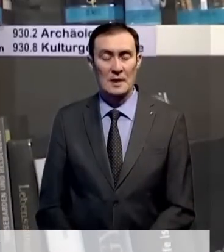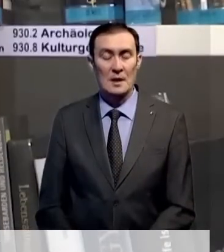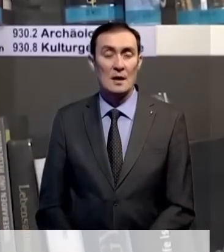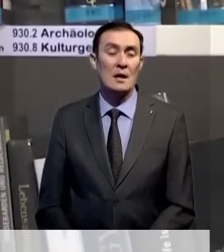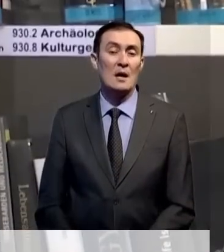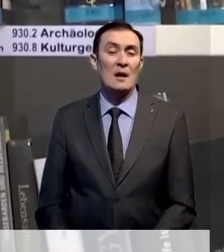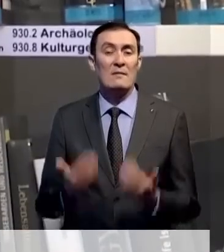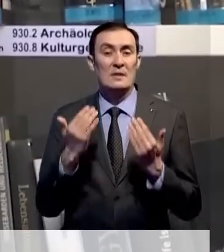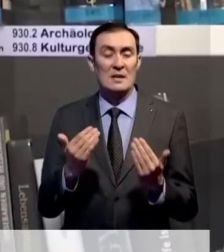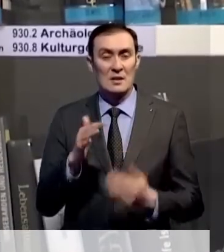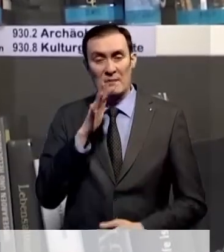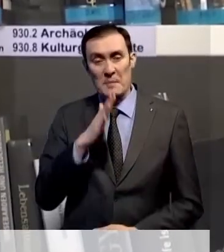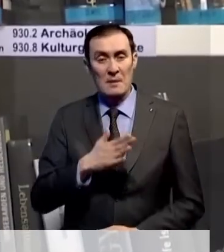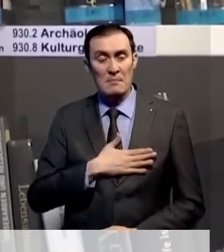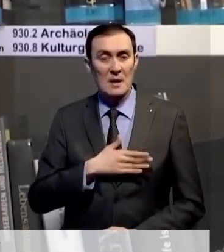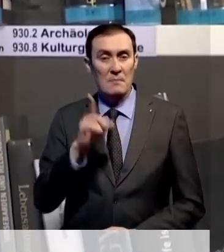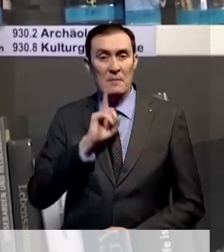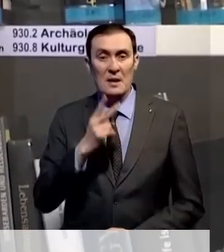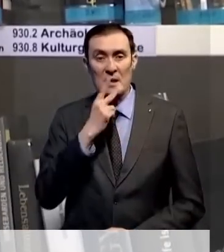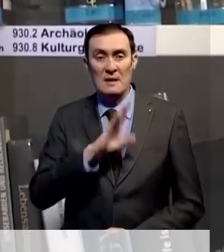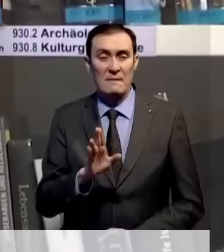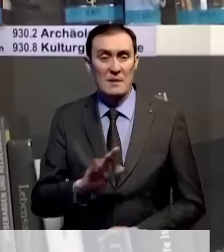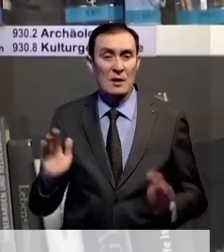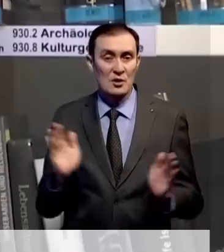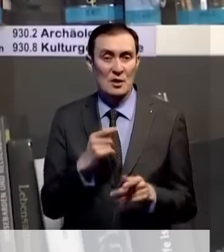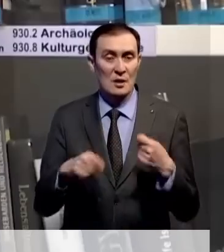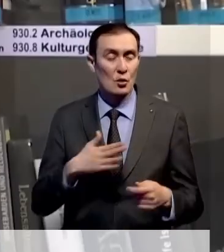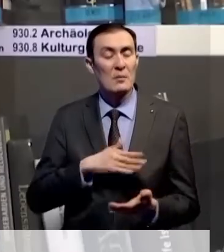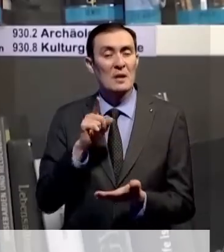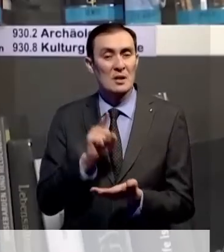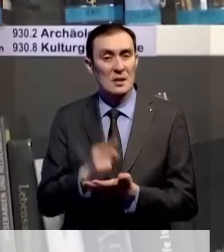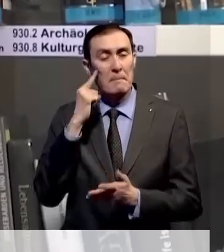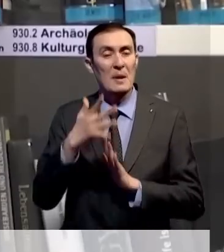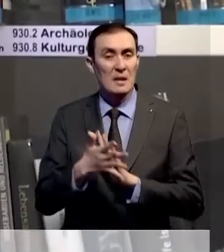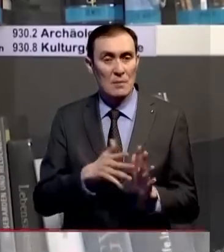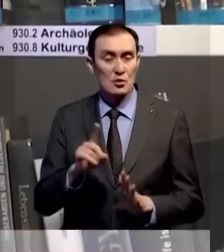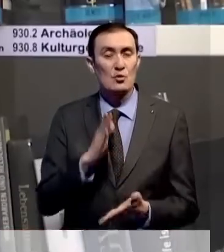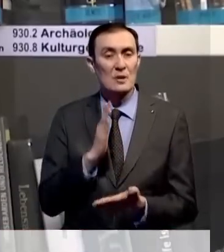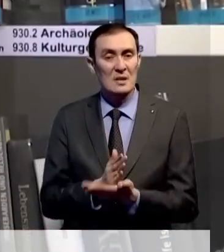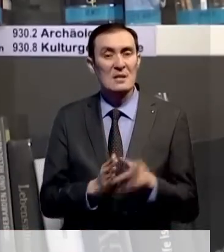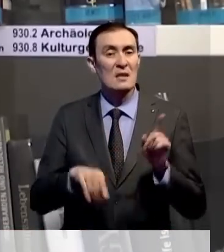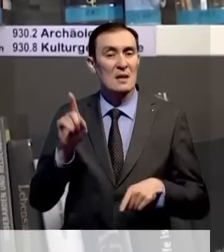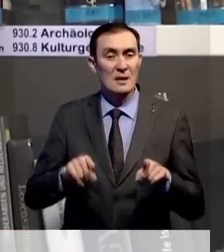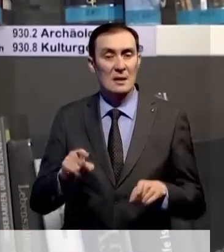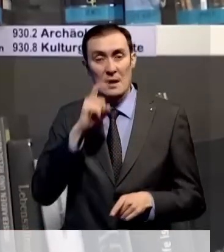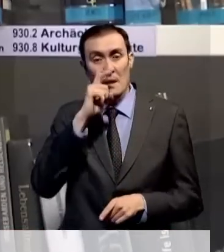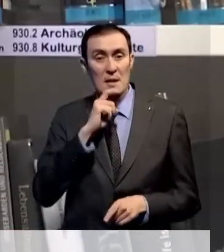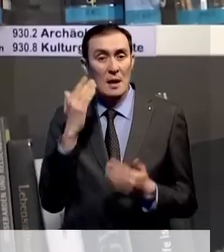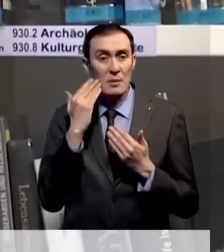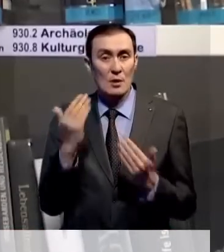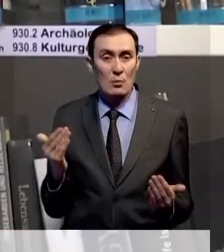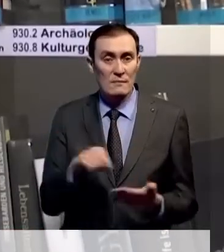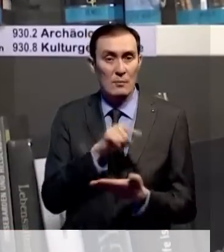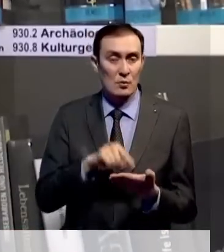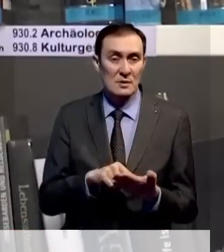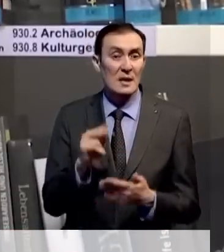Думаю, что в настоящее время мы не видим ограничений на рынке, но мы должны осознавать, что есть некоторые неопределенности. Первое –